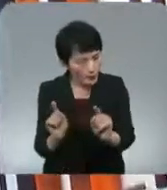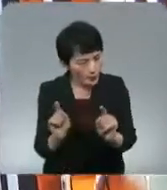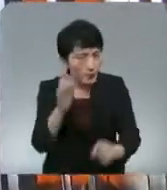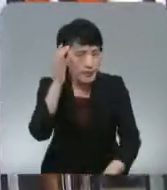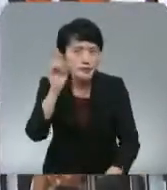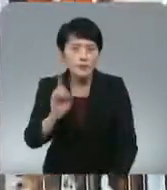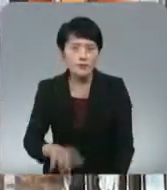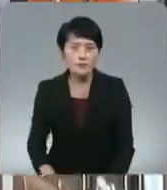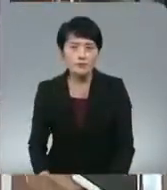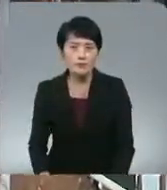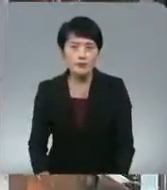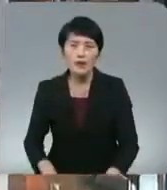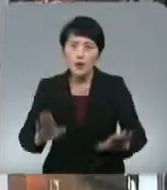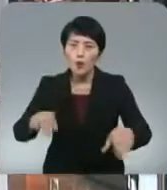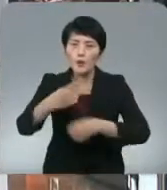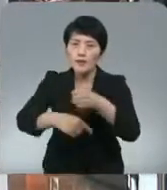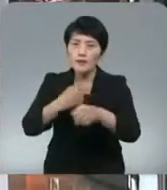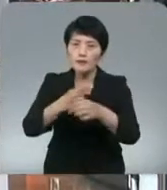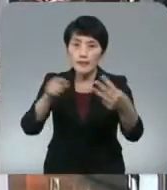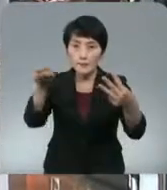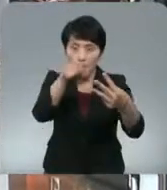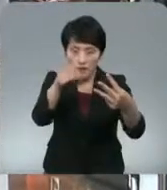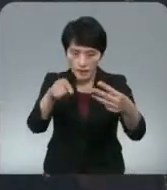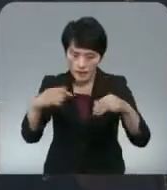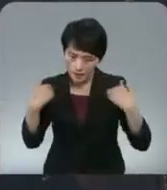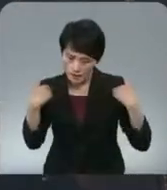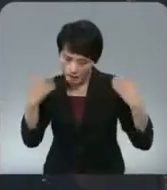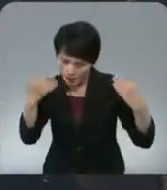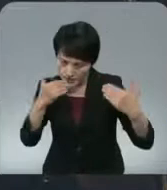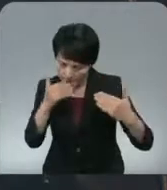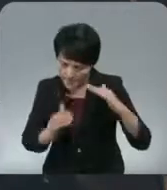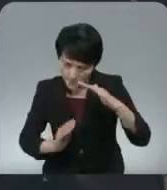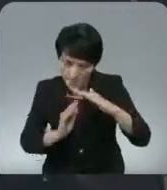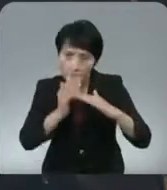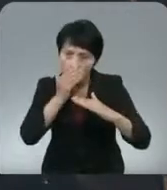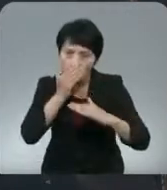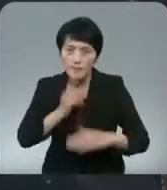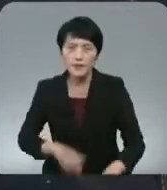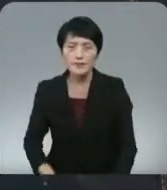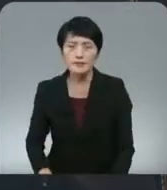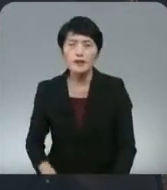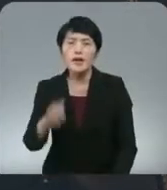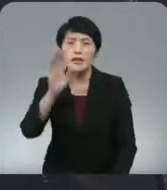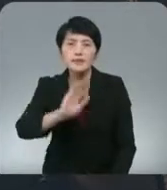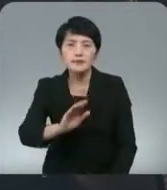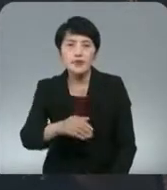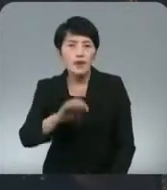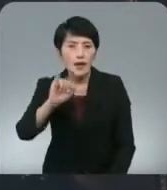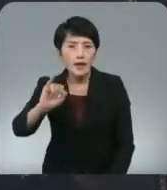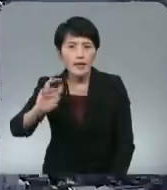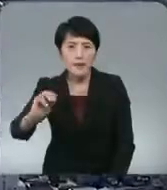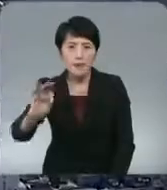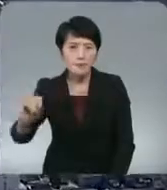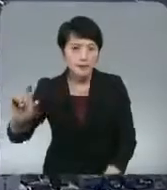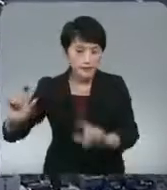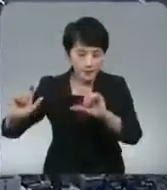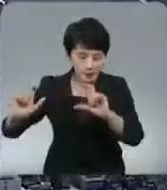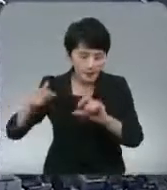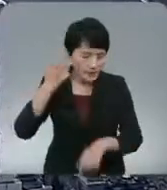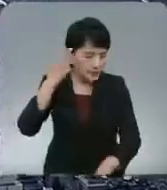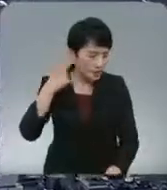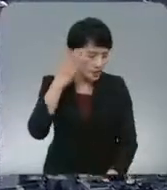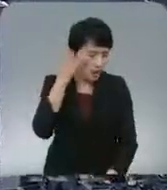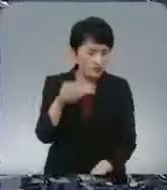отрасли импорт увеличился на 0,7 процента основной составляющей аоста стала в воз